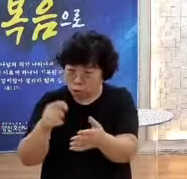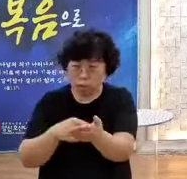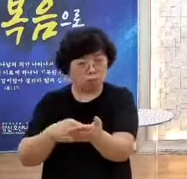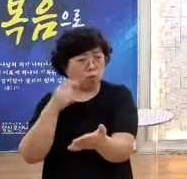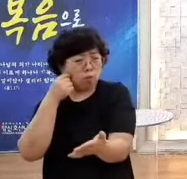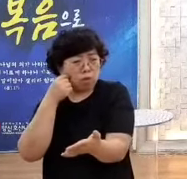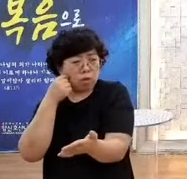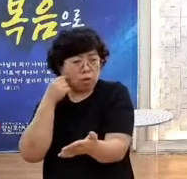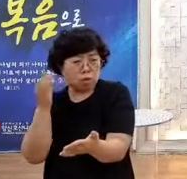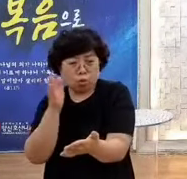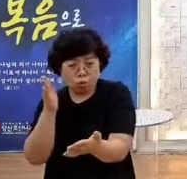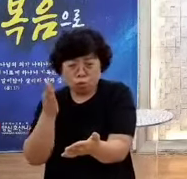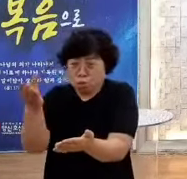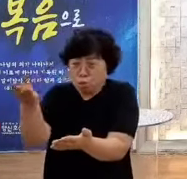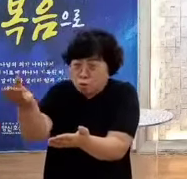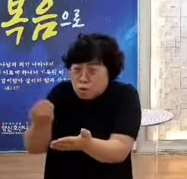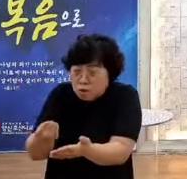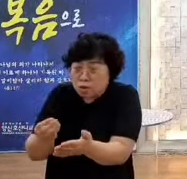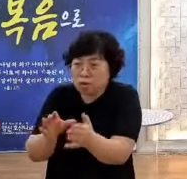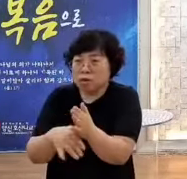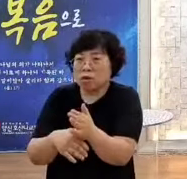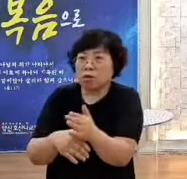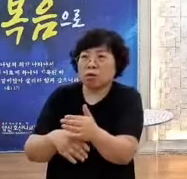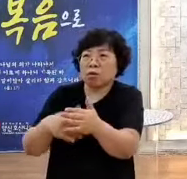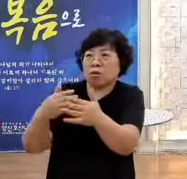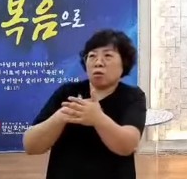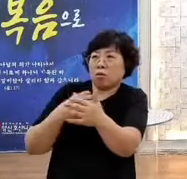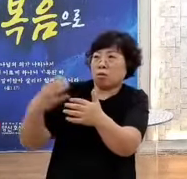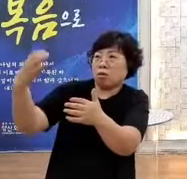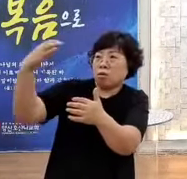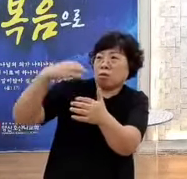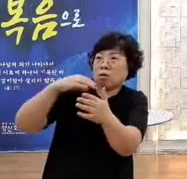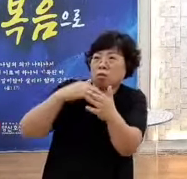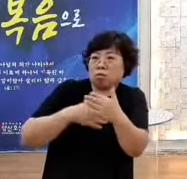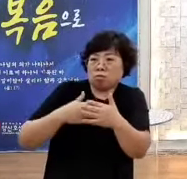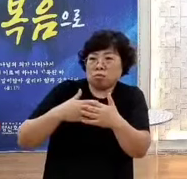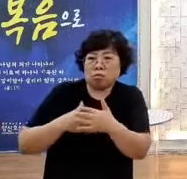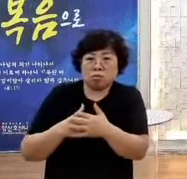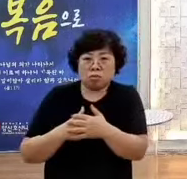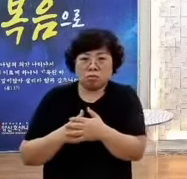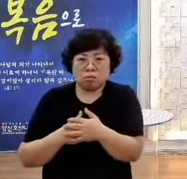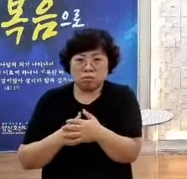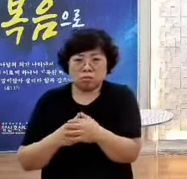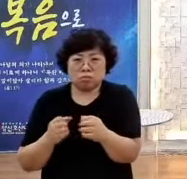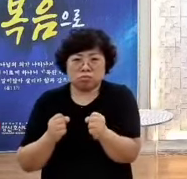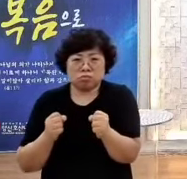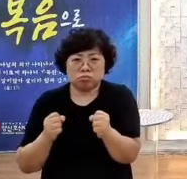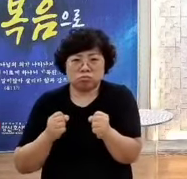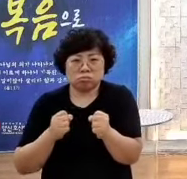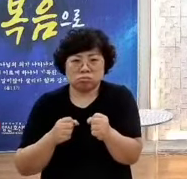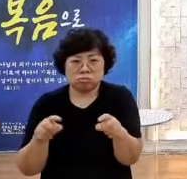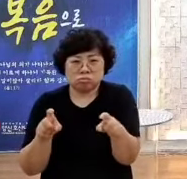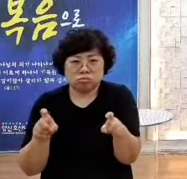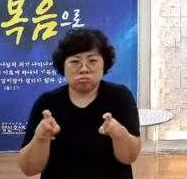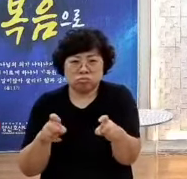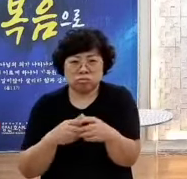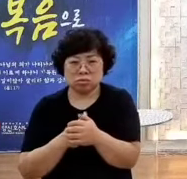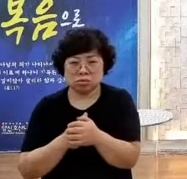금액을 당장 필요해서 썼다 생각해요. 그 마음의 고통과 불안감은 그 짐이라고 해요,